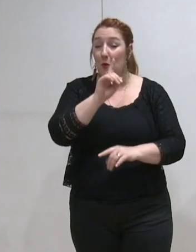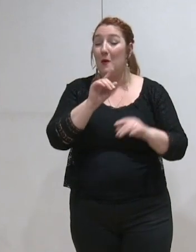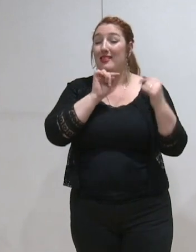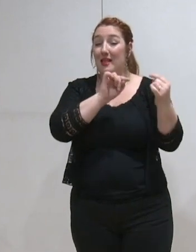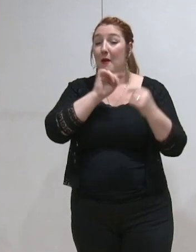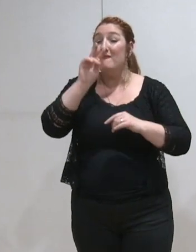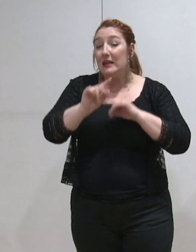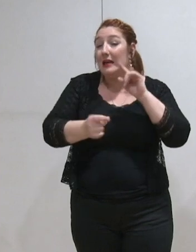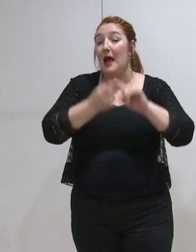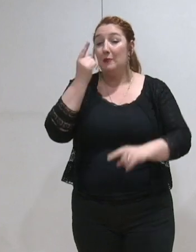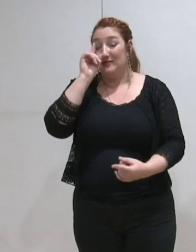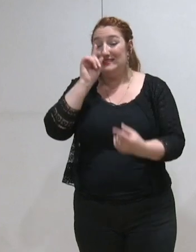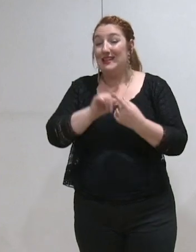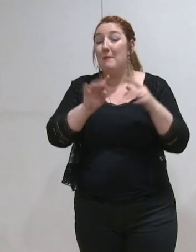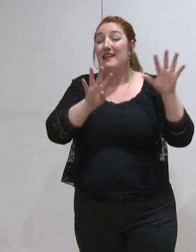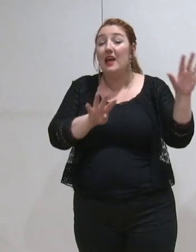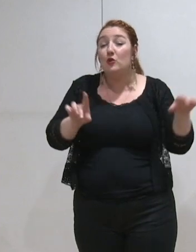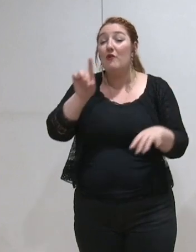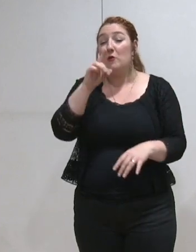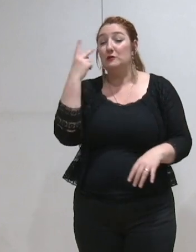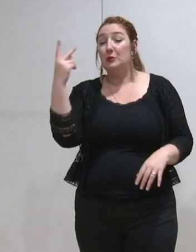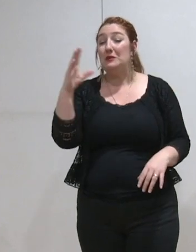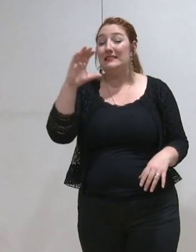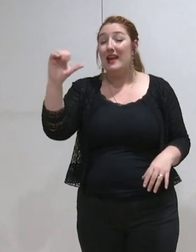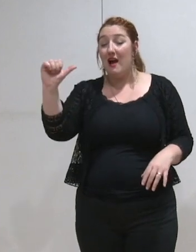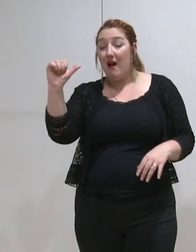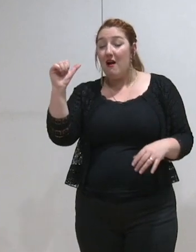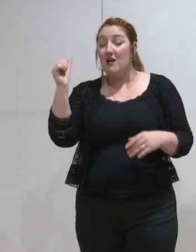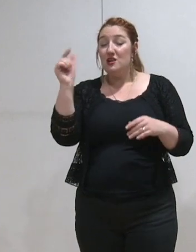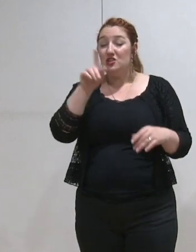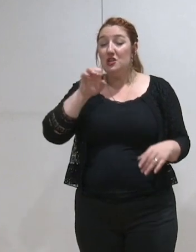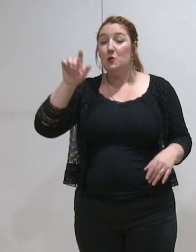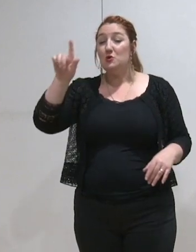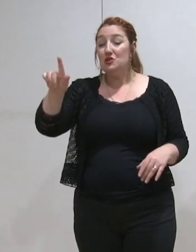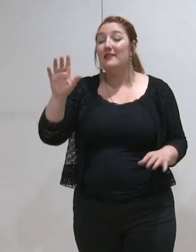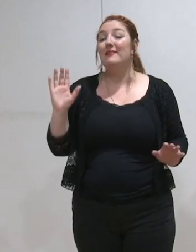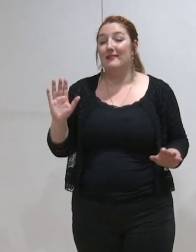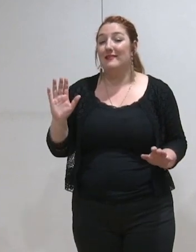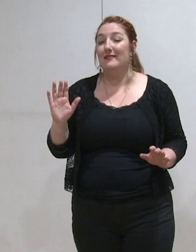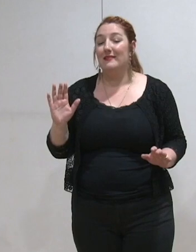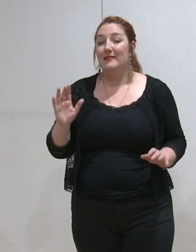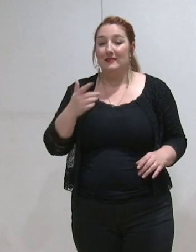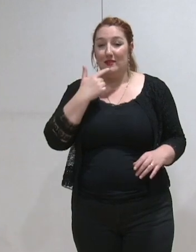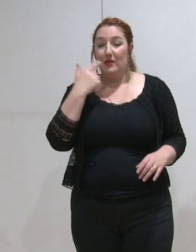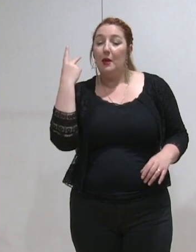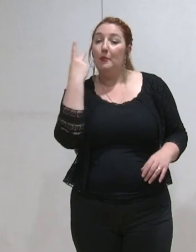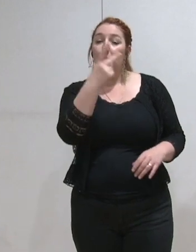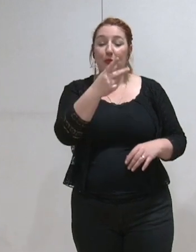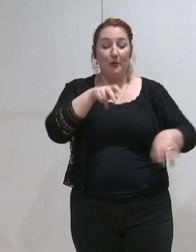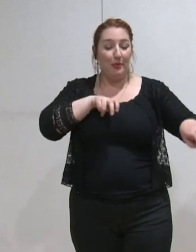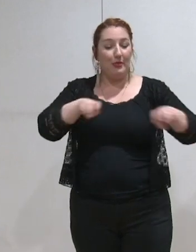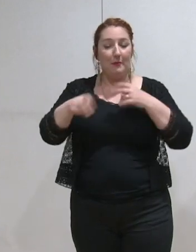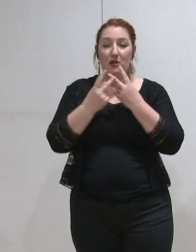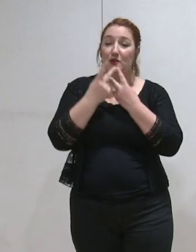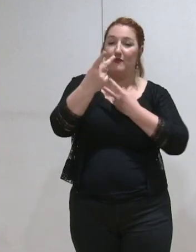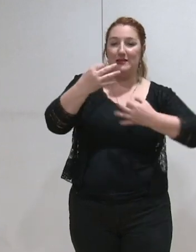% du chiffre d'affaires de GEG à travers à savoir la question de vos démarches devant le tribunal